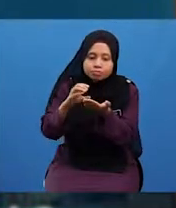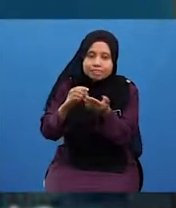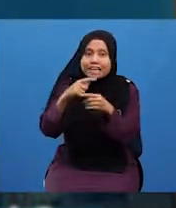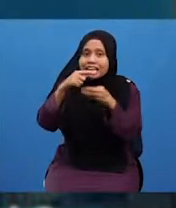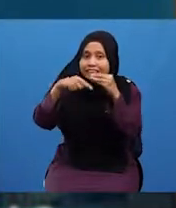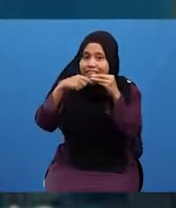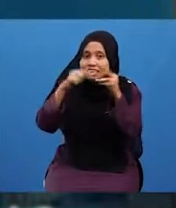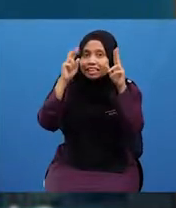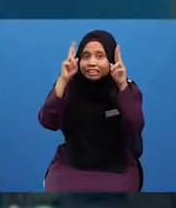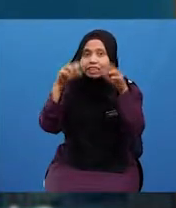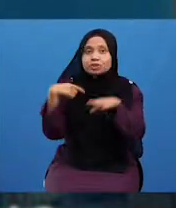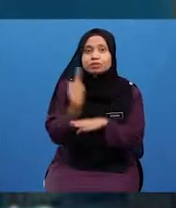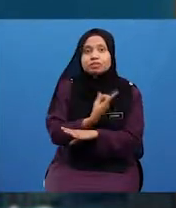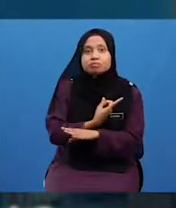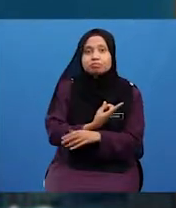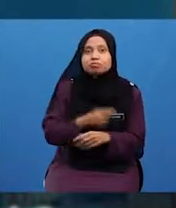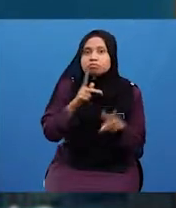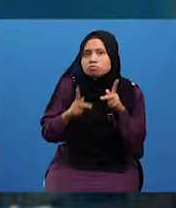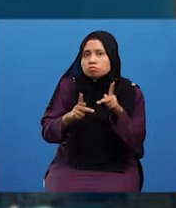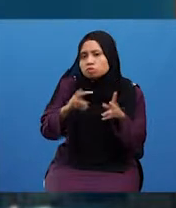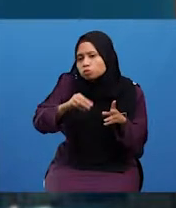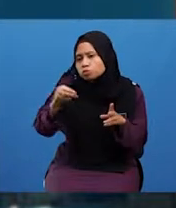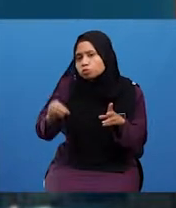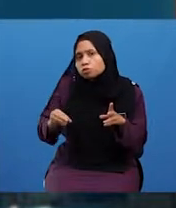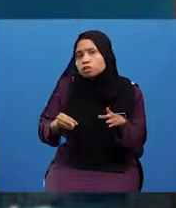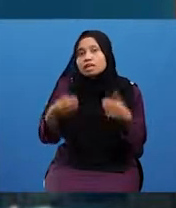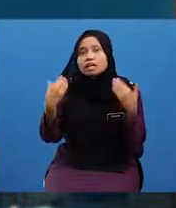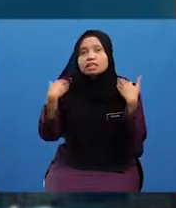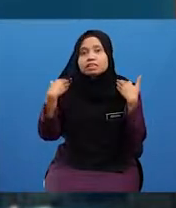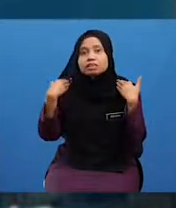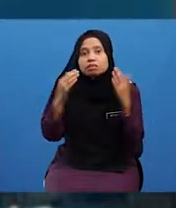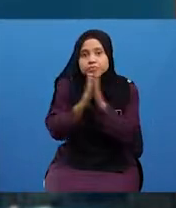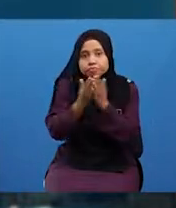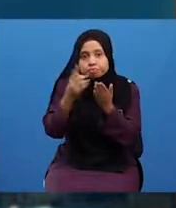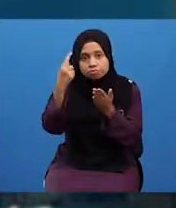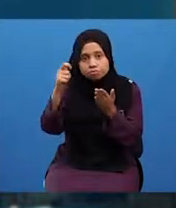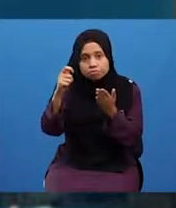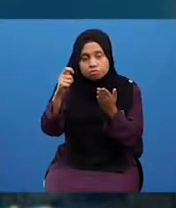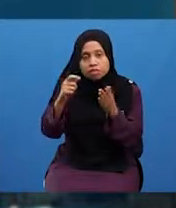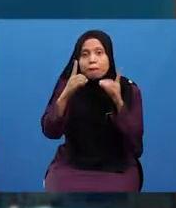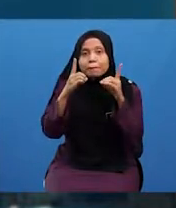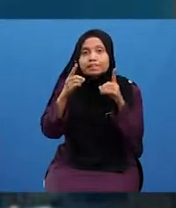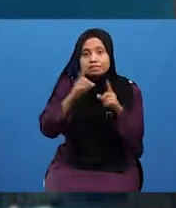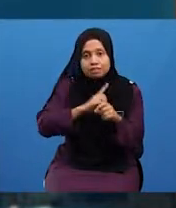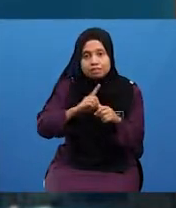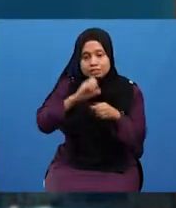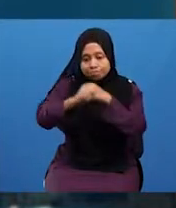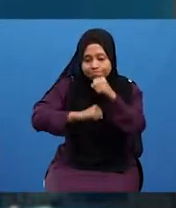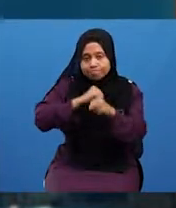tentang topik kita. Sekiranya murid-murid mempunyai buku teks Pendidikan Islam tahun